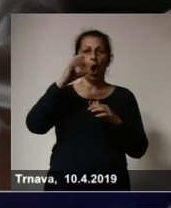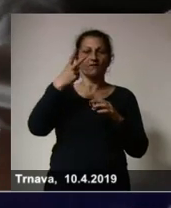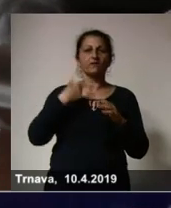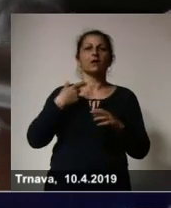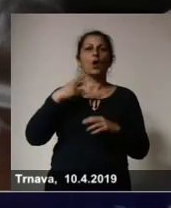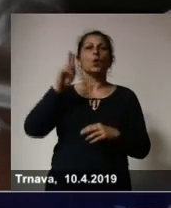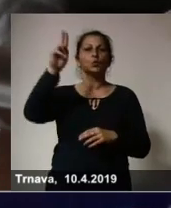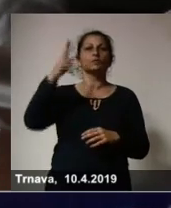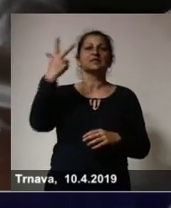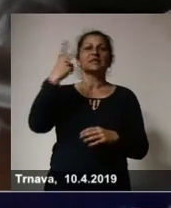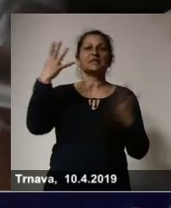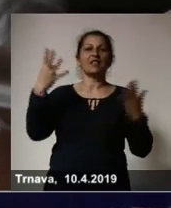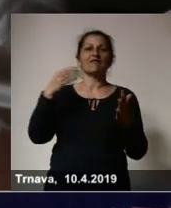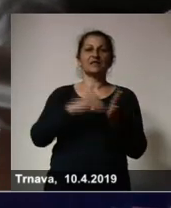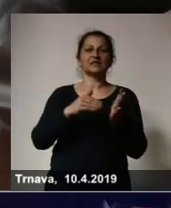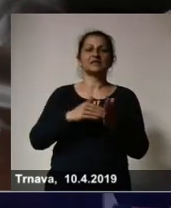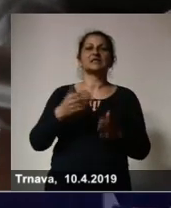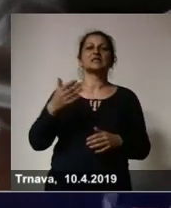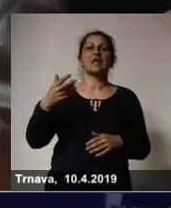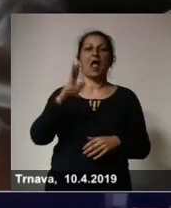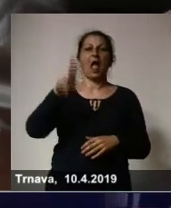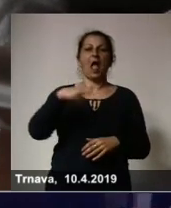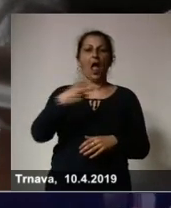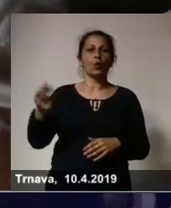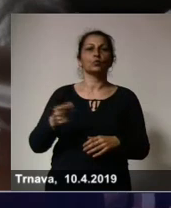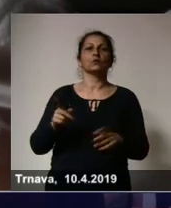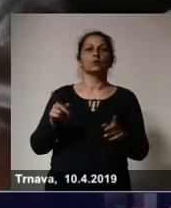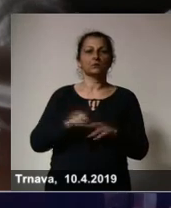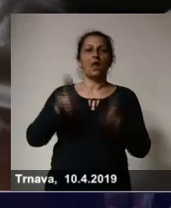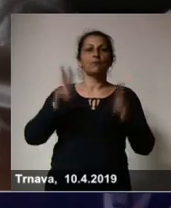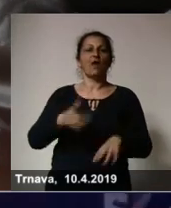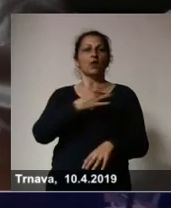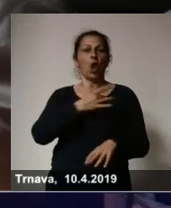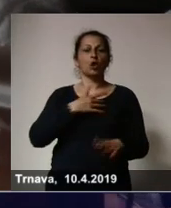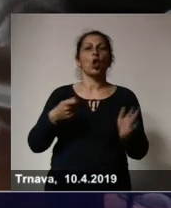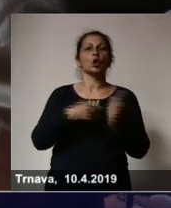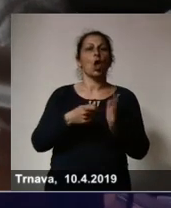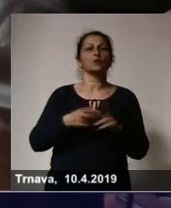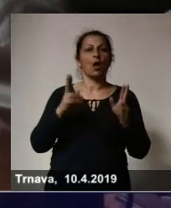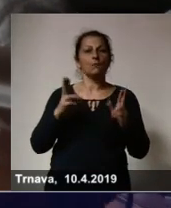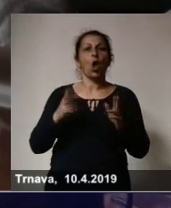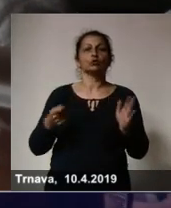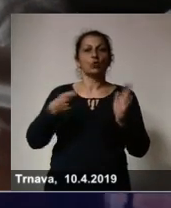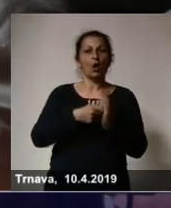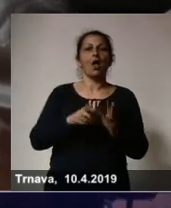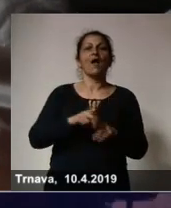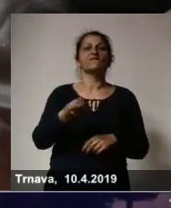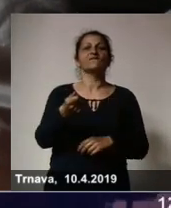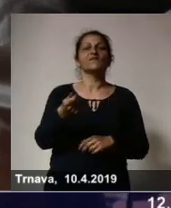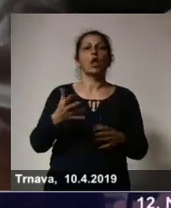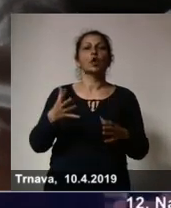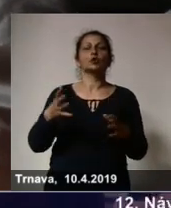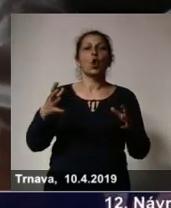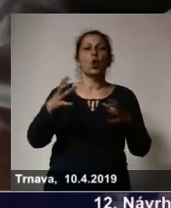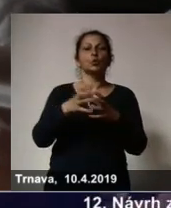39 000 eur. Nakoľko v prípade združenia právnických osôb je poskytnutie tejto dotácie možné len formou združenia finančných prostriedkov,